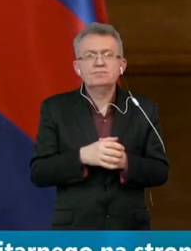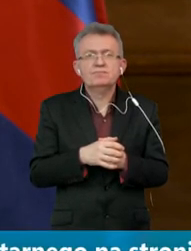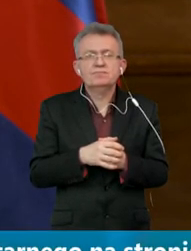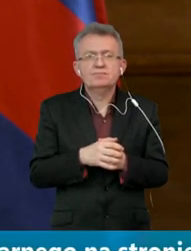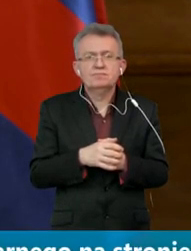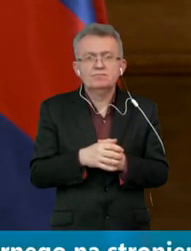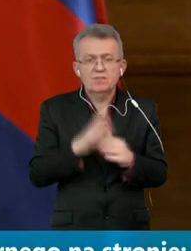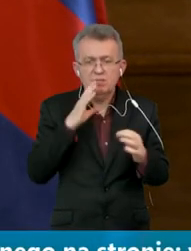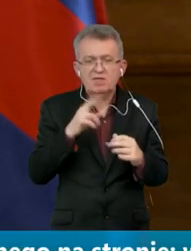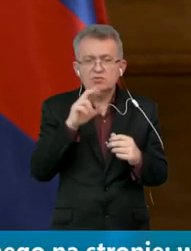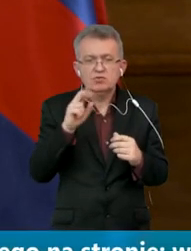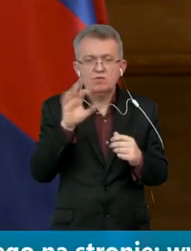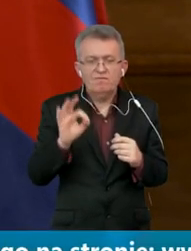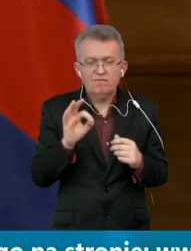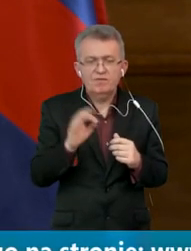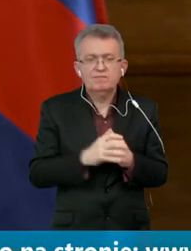Pan Krzysztof.